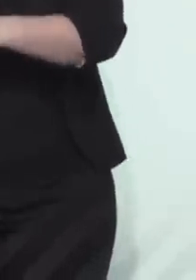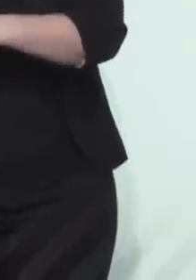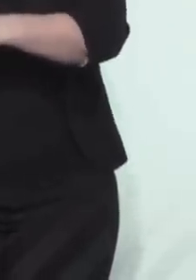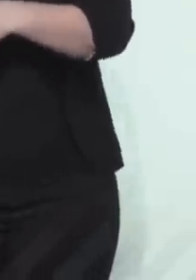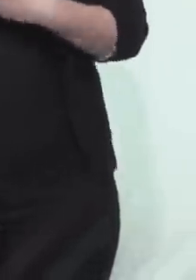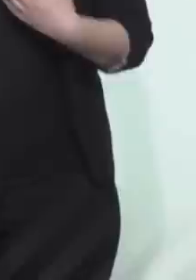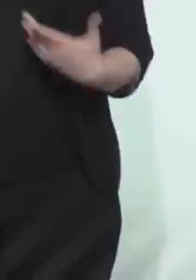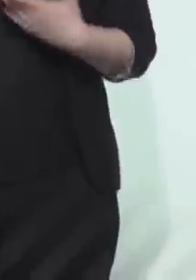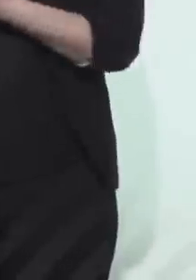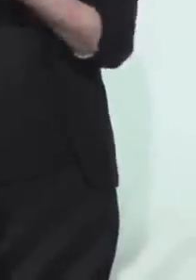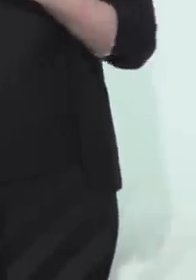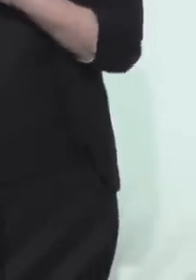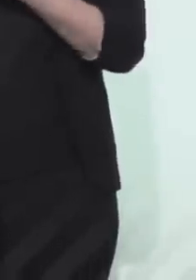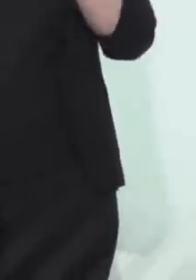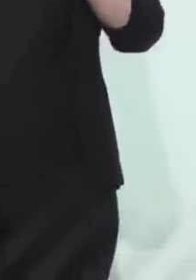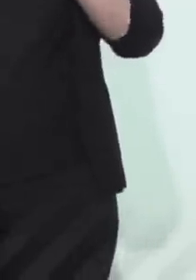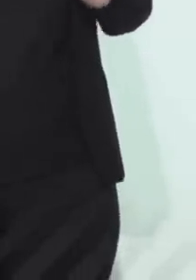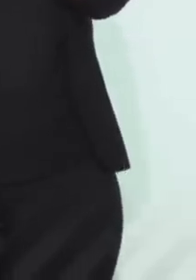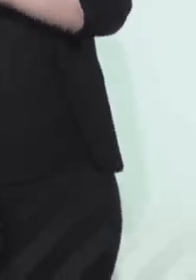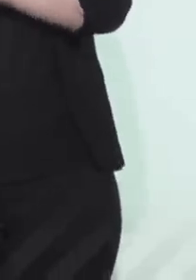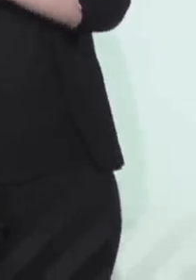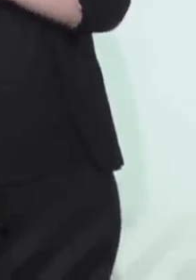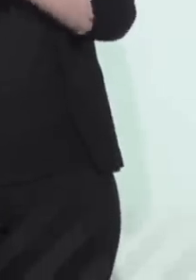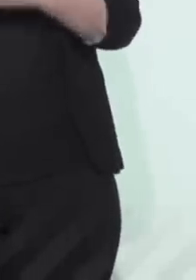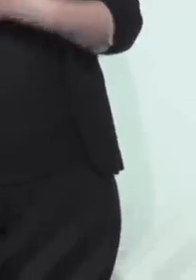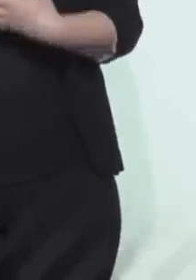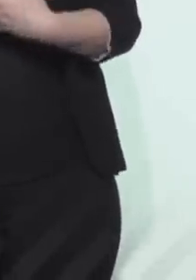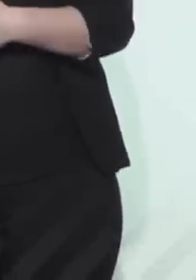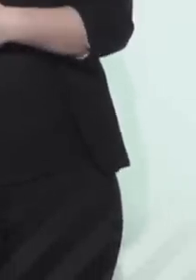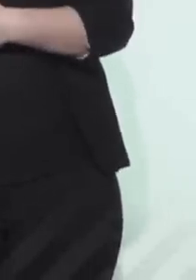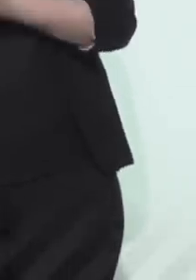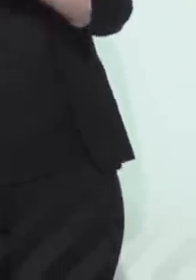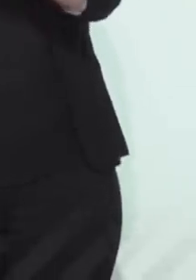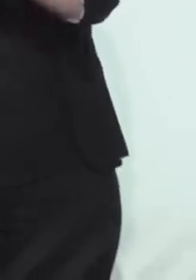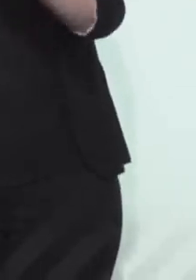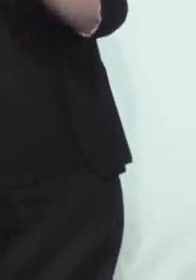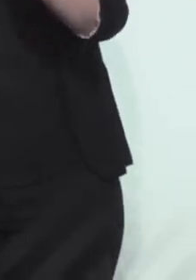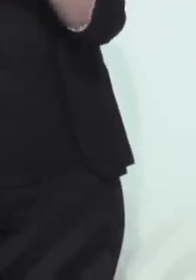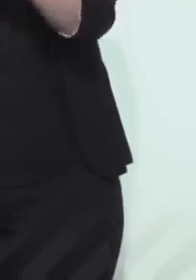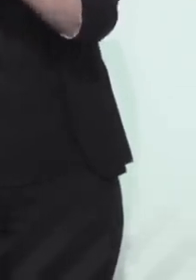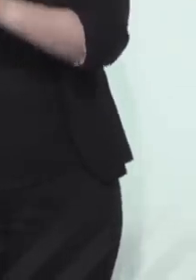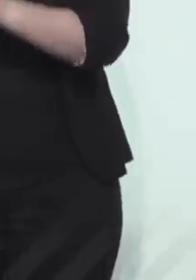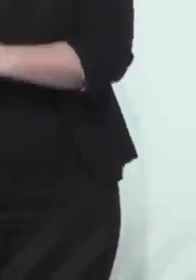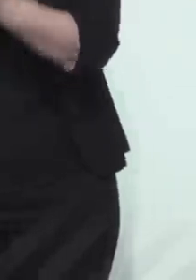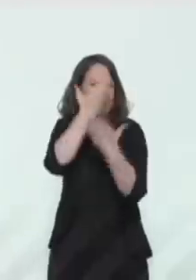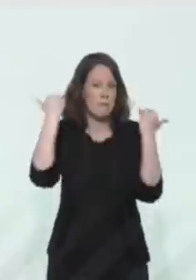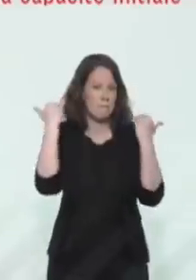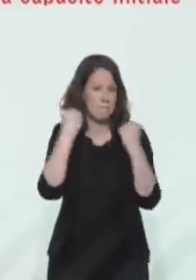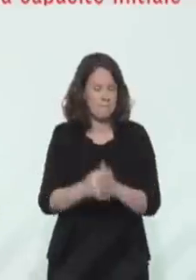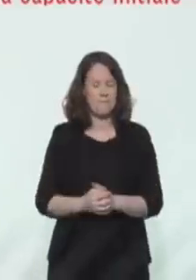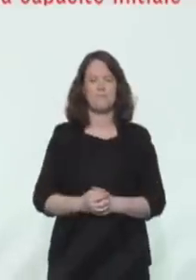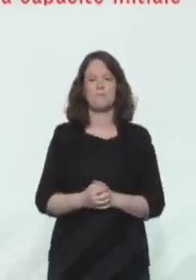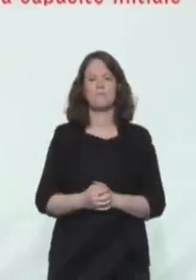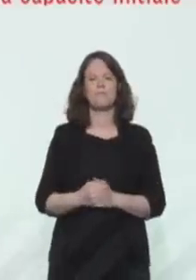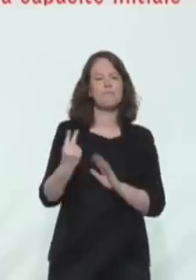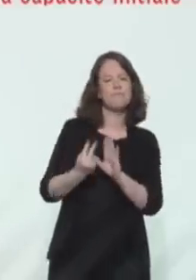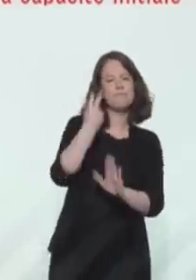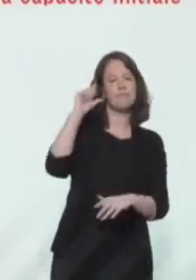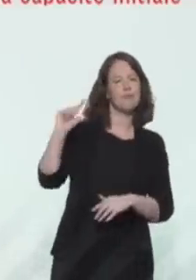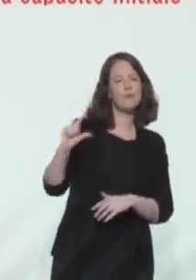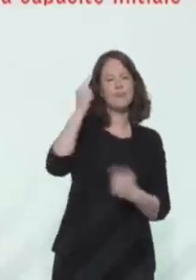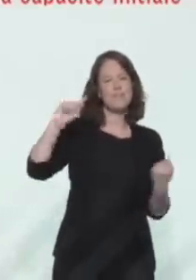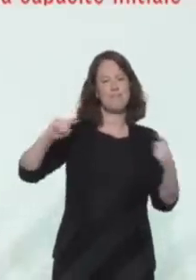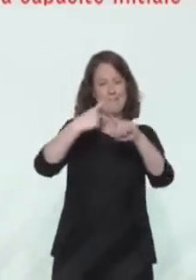vert pour ce critère au 11 mai. La deuxième carte qui va apparaître sur votre écran, elle présente le niveau